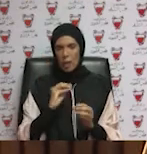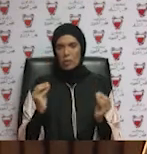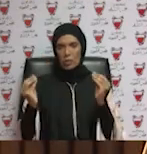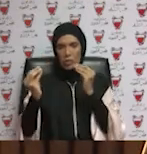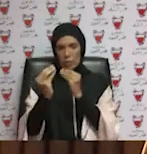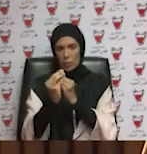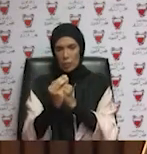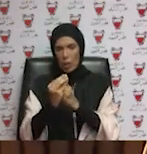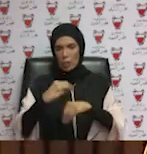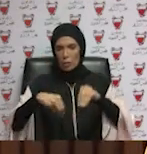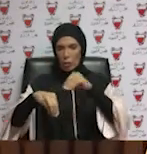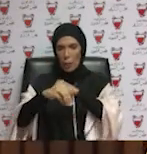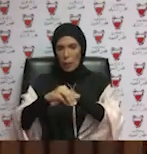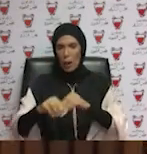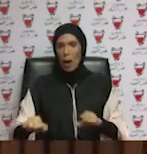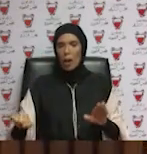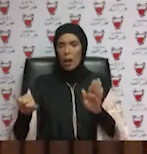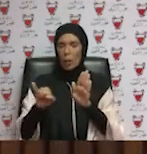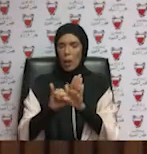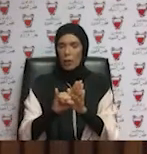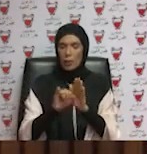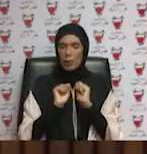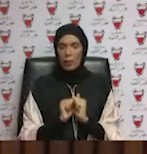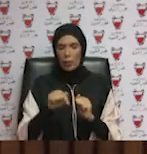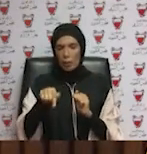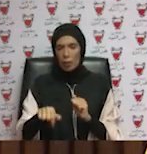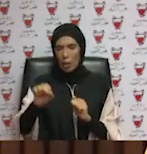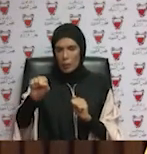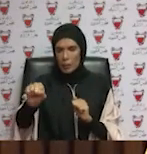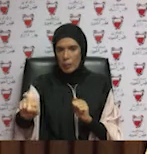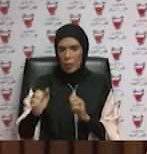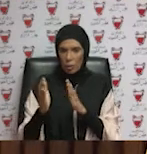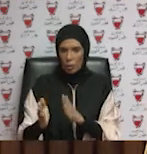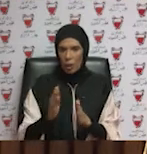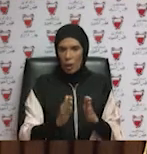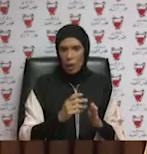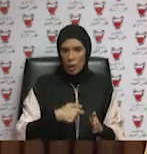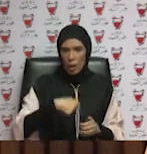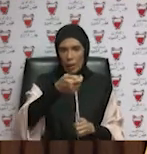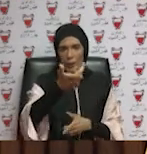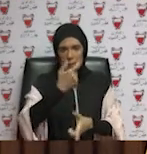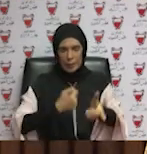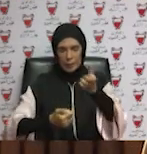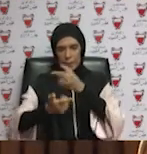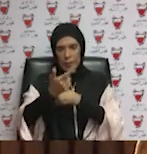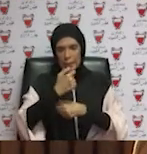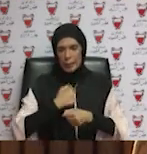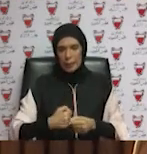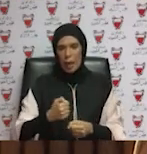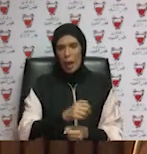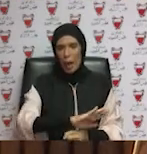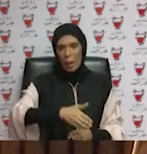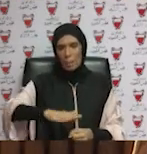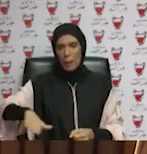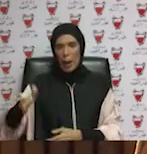المرسوم بقانون رقم 20 لسنة 2002 بشأن تنظيم صيد واستغلال وحماية الثروة البحرية